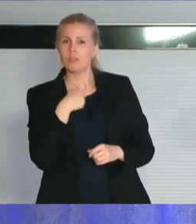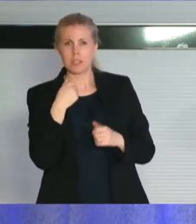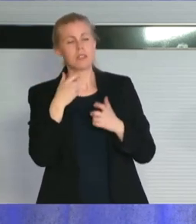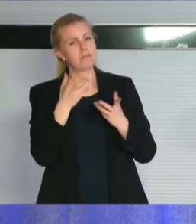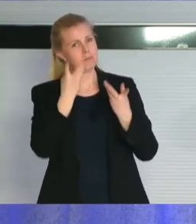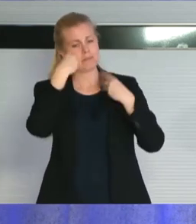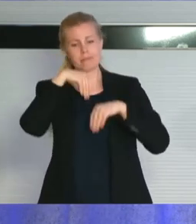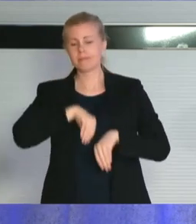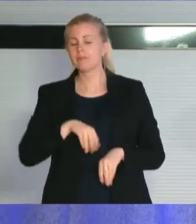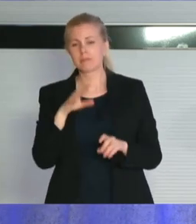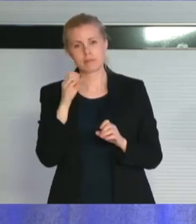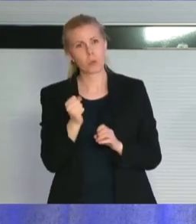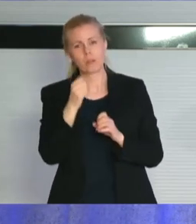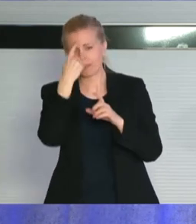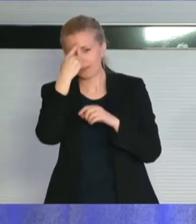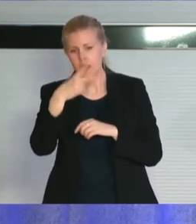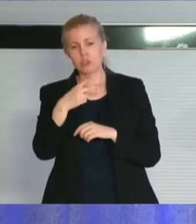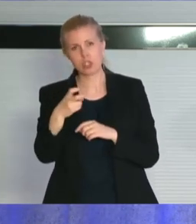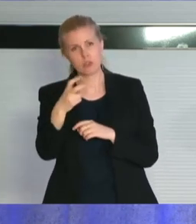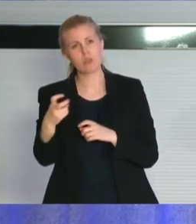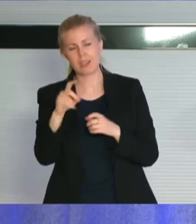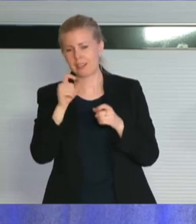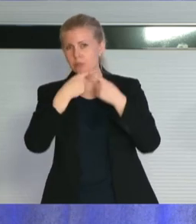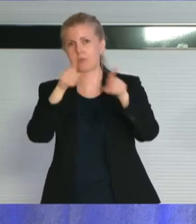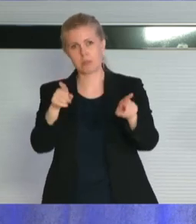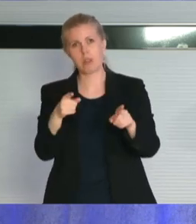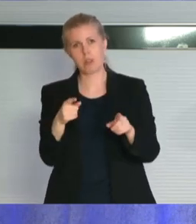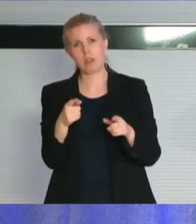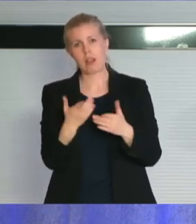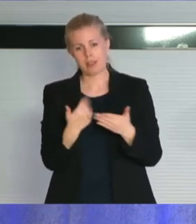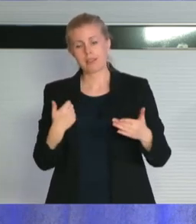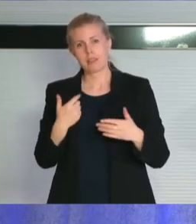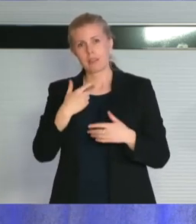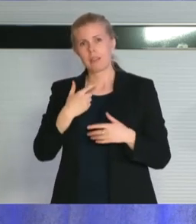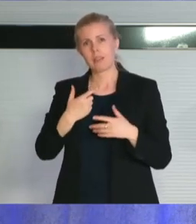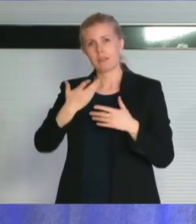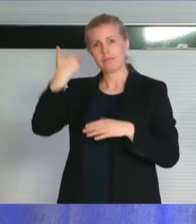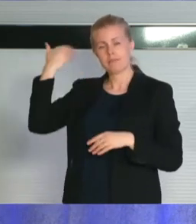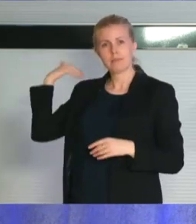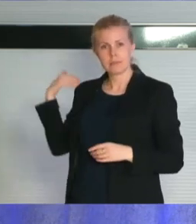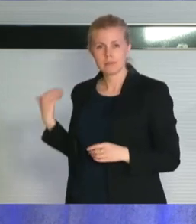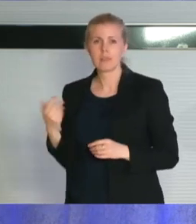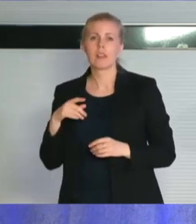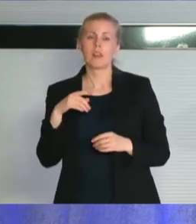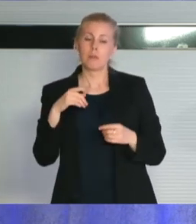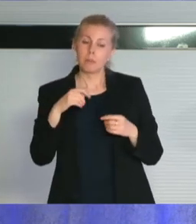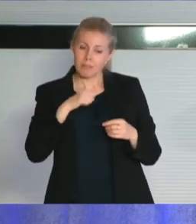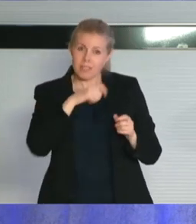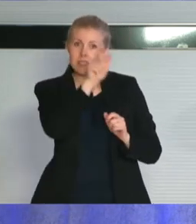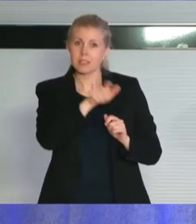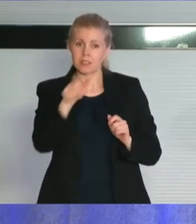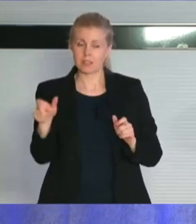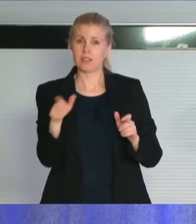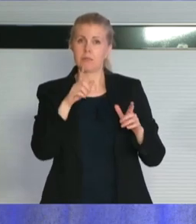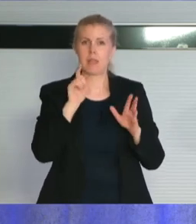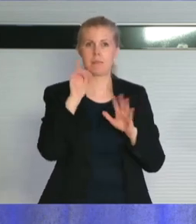ta inn over seg at det vil være litt annerledes. Vi må ta forhåndsregler. Men jo bedre innsats folk gjør selv, jo mindre nødvendig er